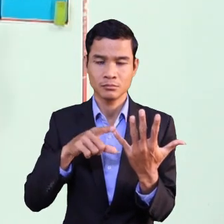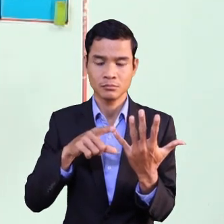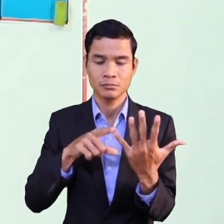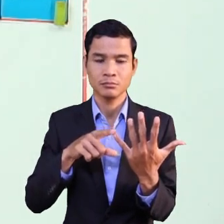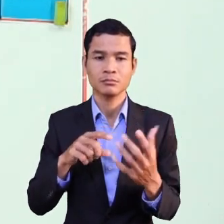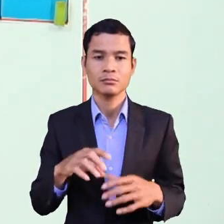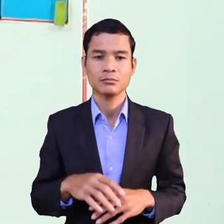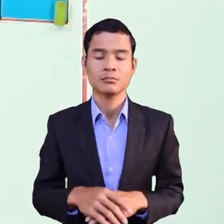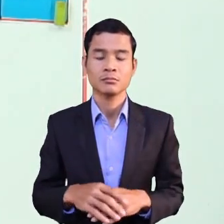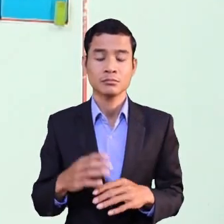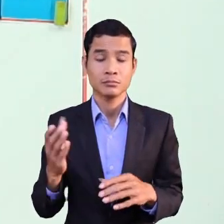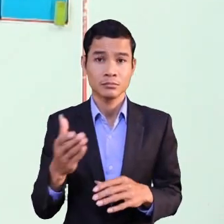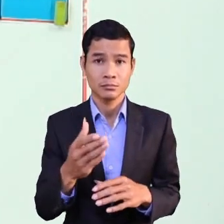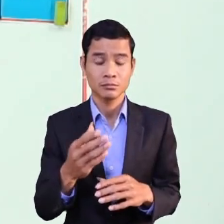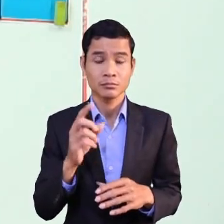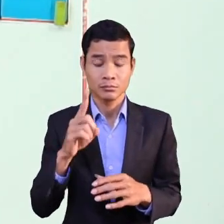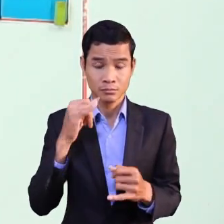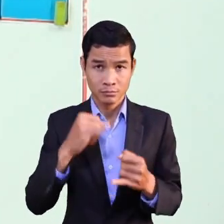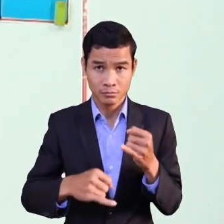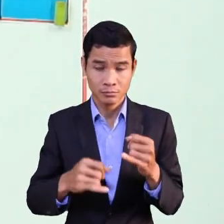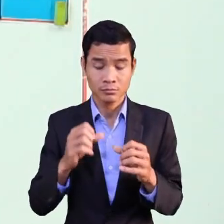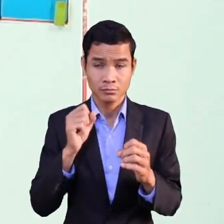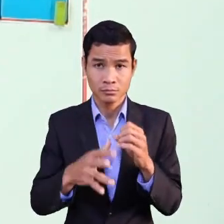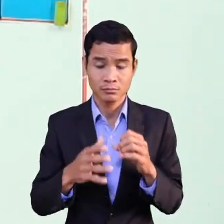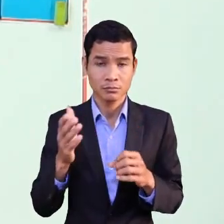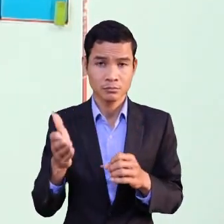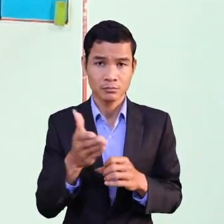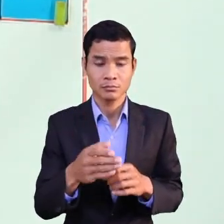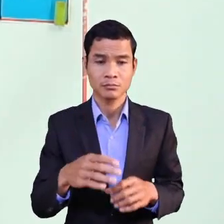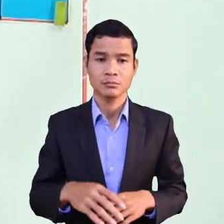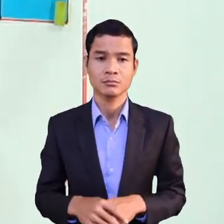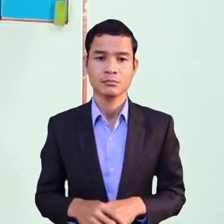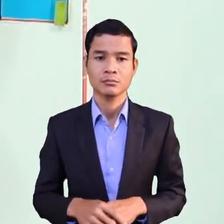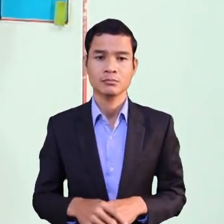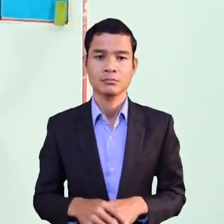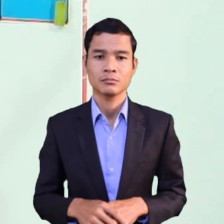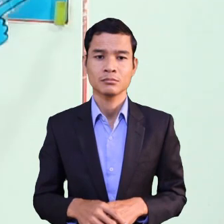កៀចាឥឡូវនេះសំមួយទៀតកូនចាប់ផ្ដើមអាន